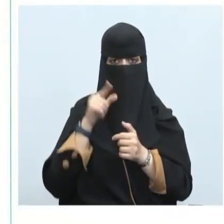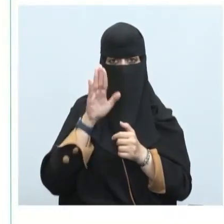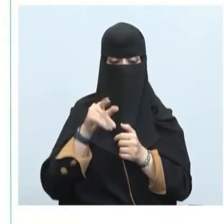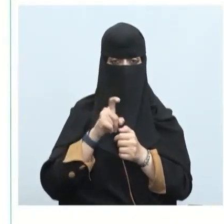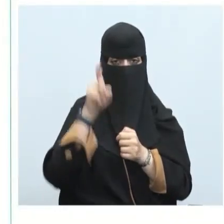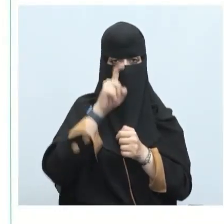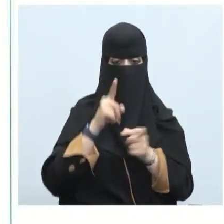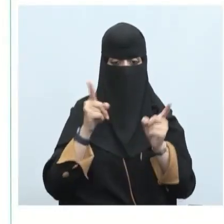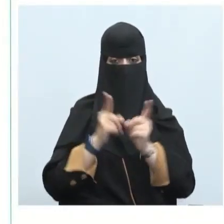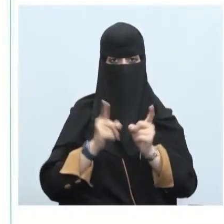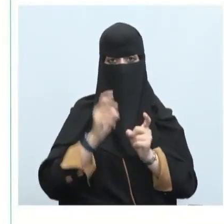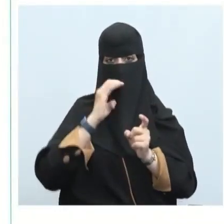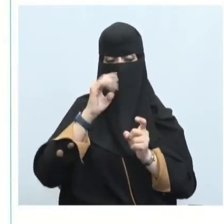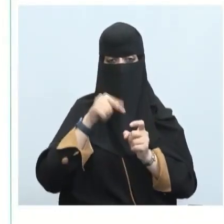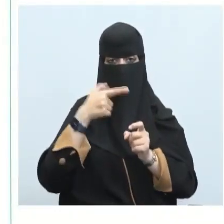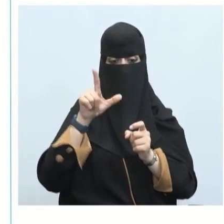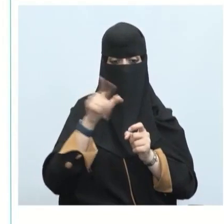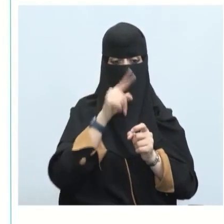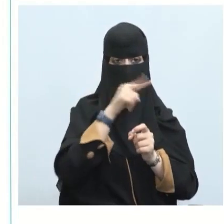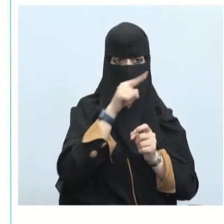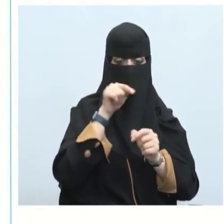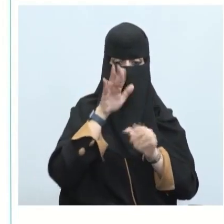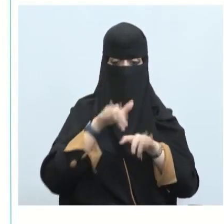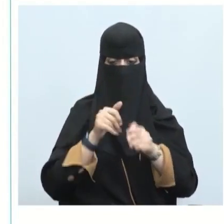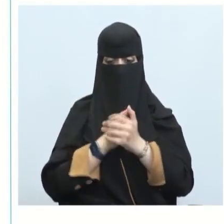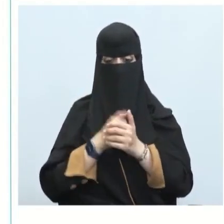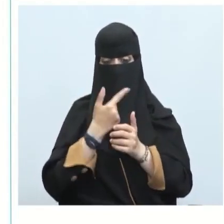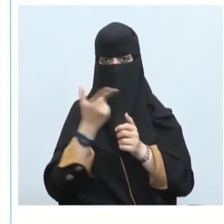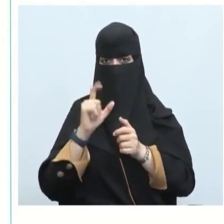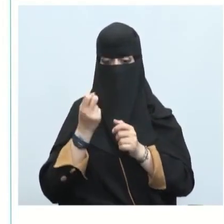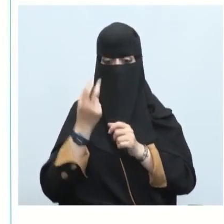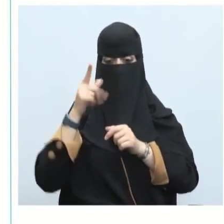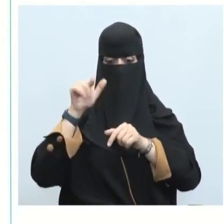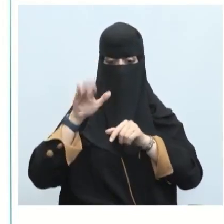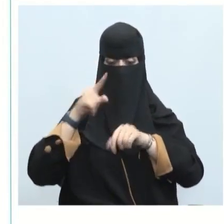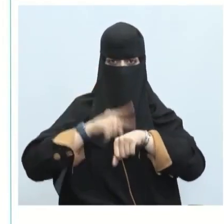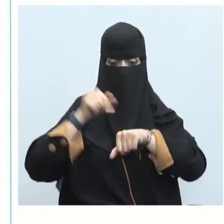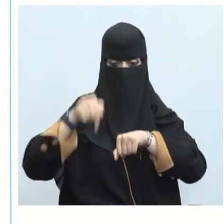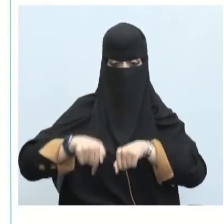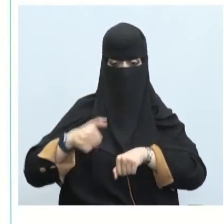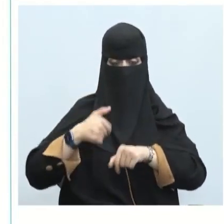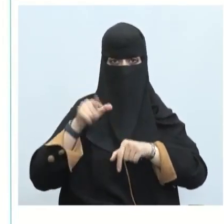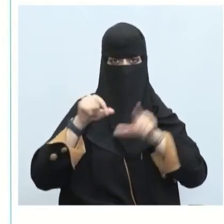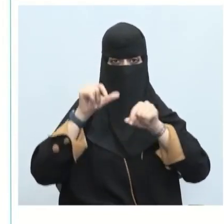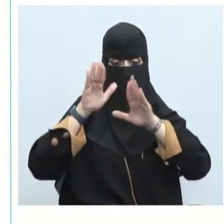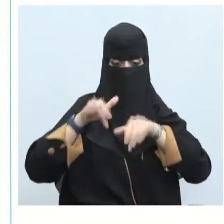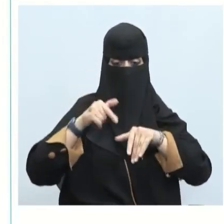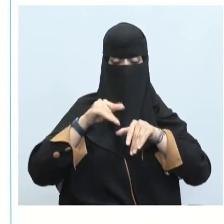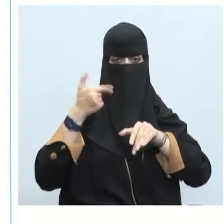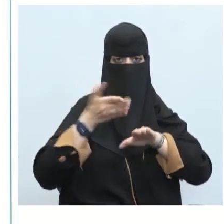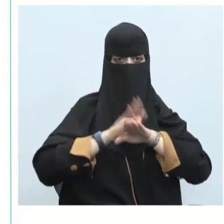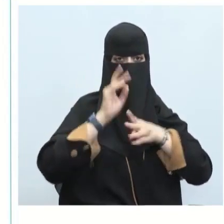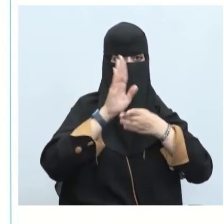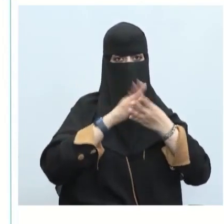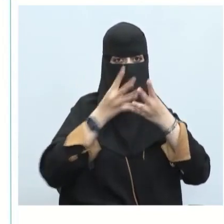نشاط حدد الجمله الصحيحه والجمله الخطا فيما يلي واحد كل شركه في الوقت الحاضر تتمتع بالتواجد على